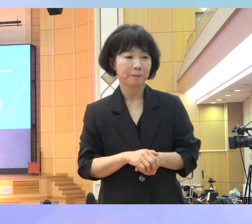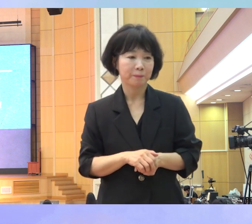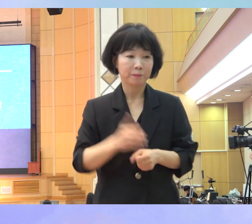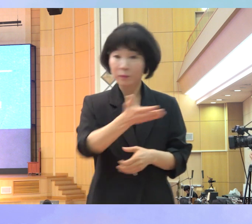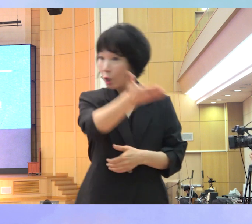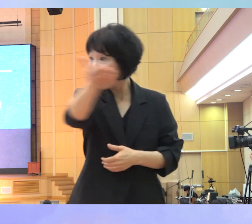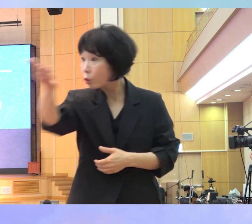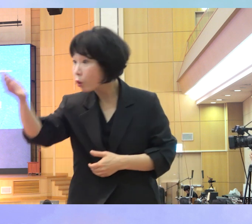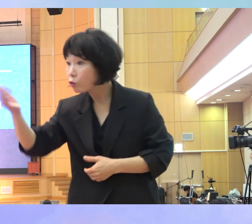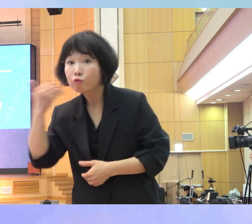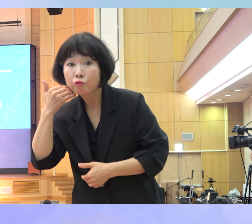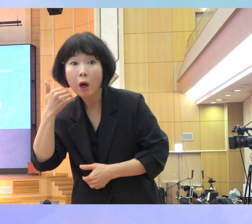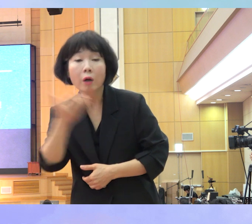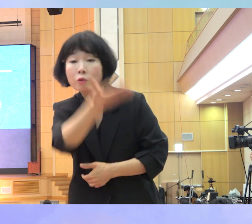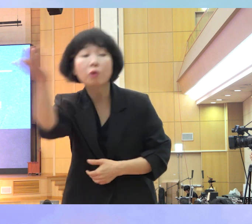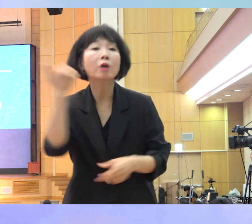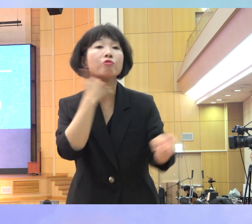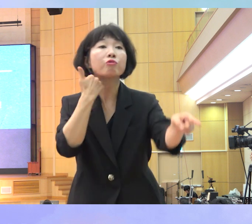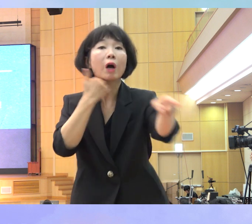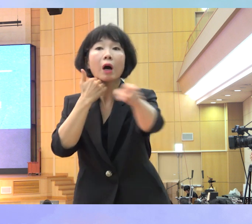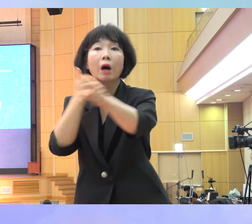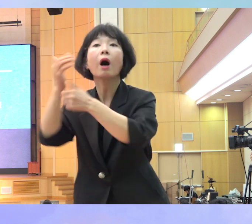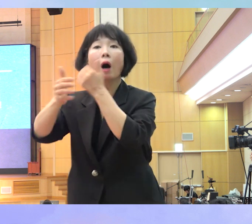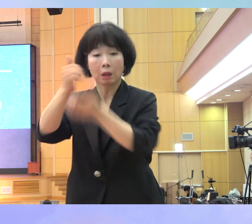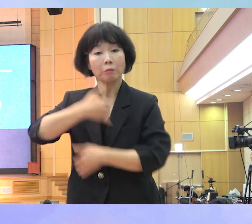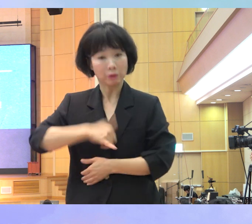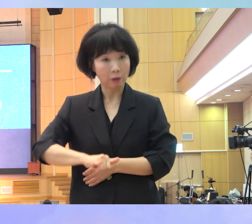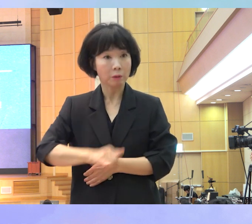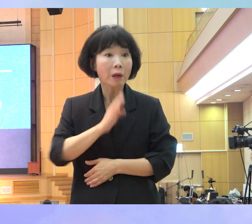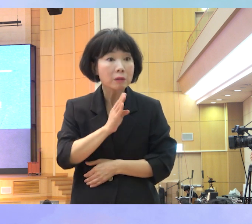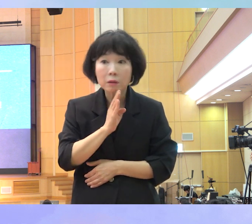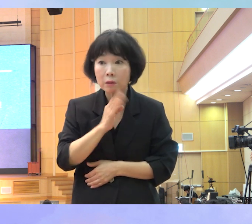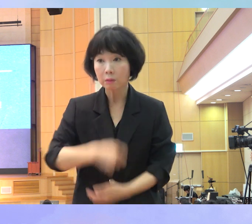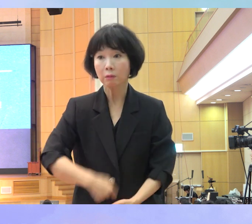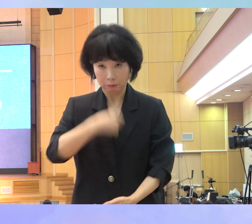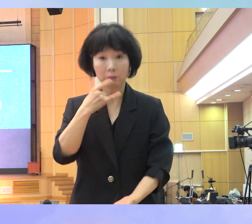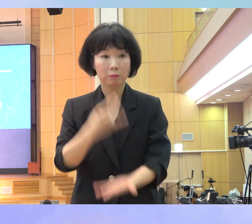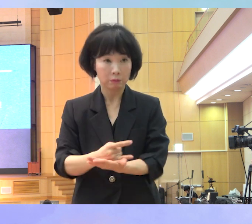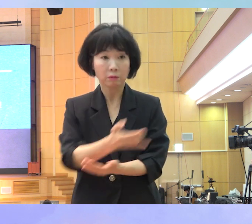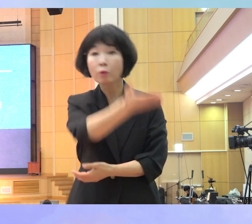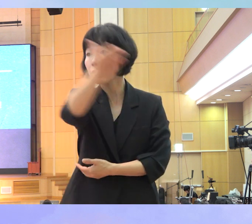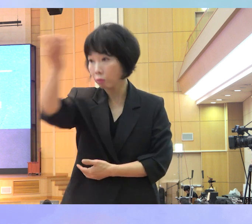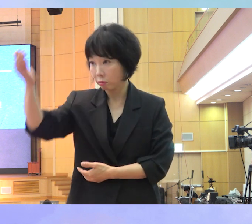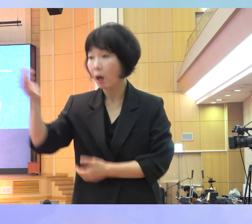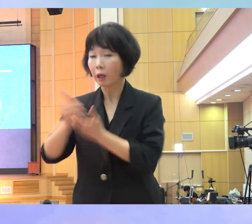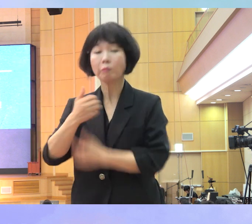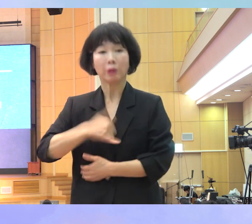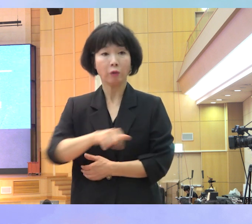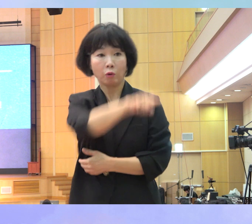너는 하나님의 자녀야. 이제 의인이야. 그치? 그러니까 그러므로